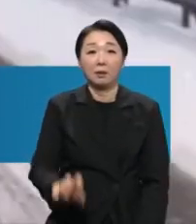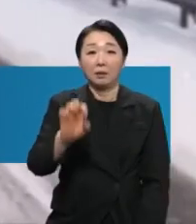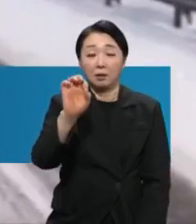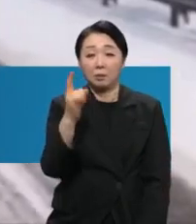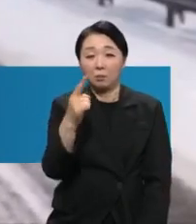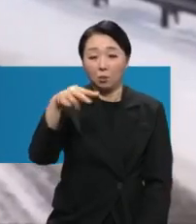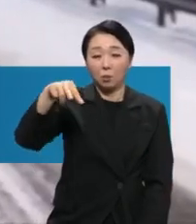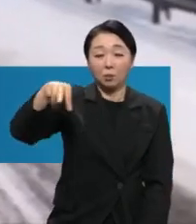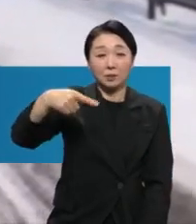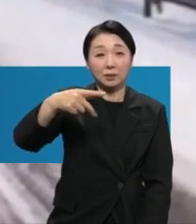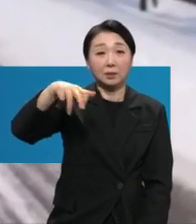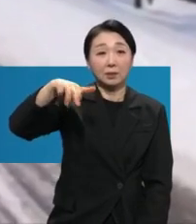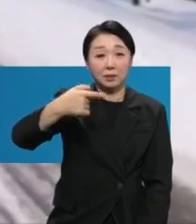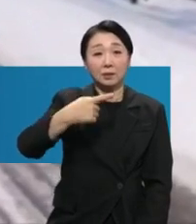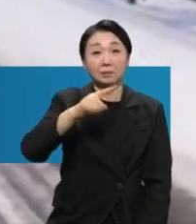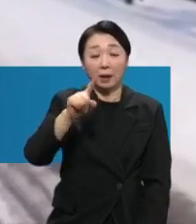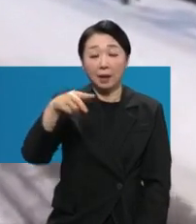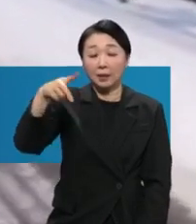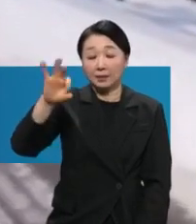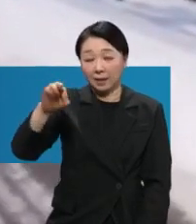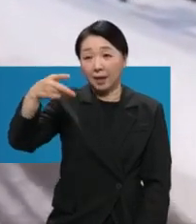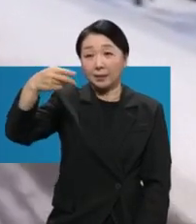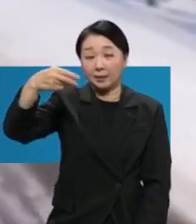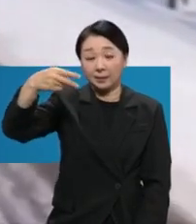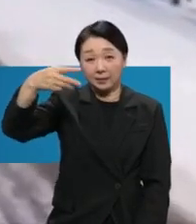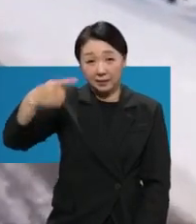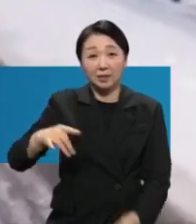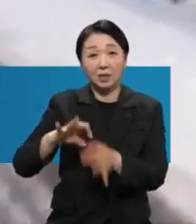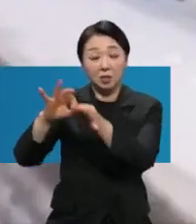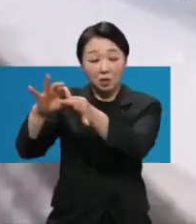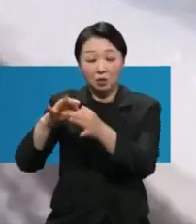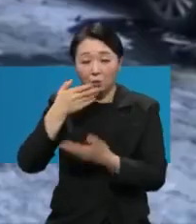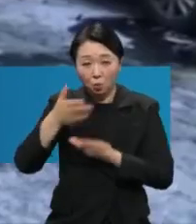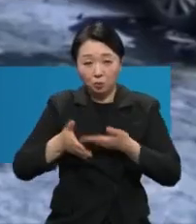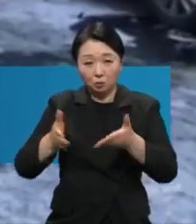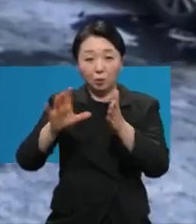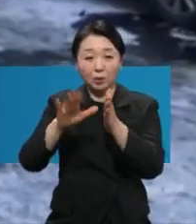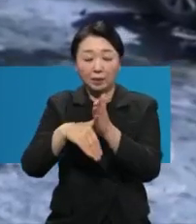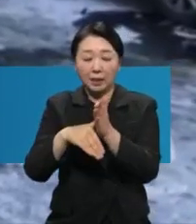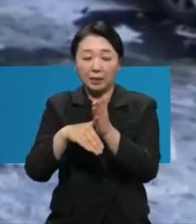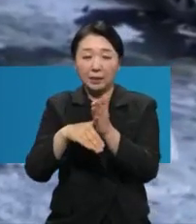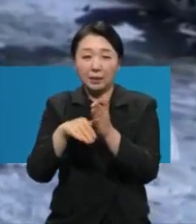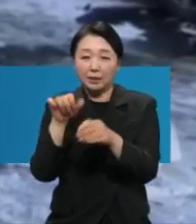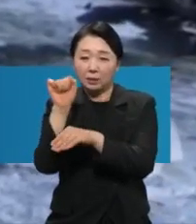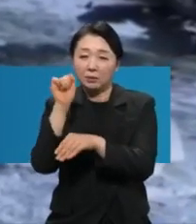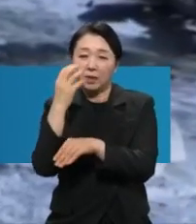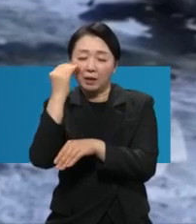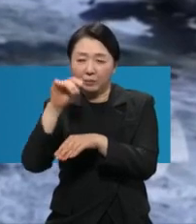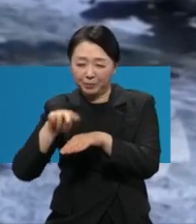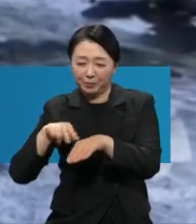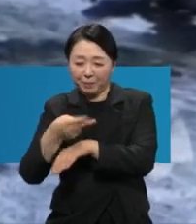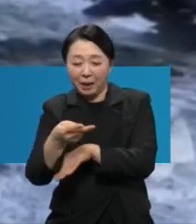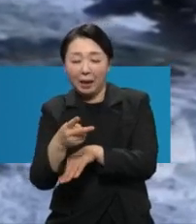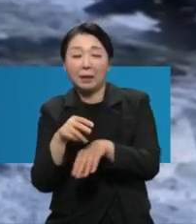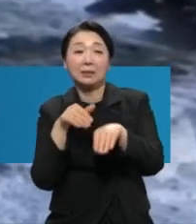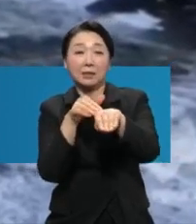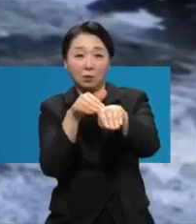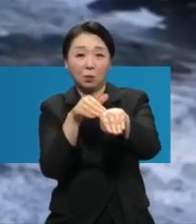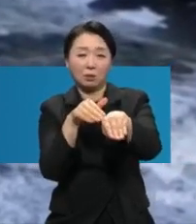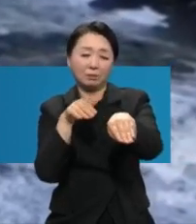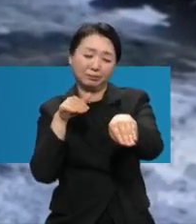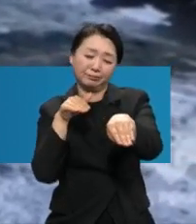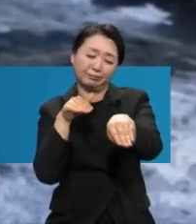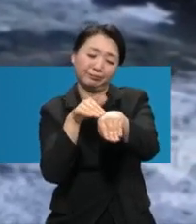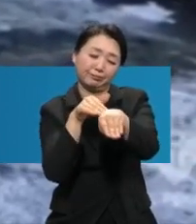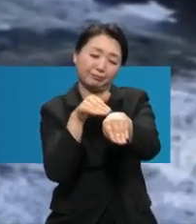상트페테르부르크를 잇는 고속도로에서 자동차 한대가 눈길에 미끄러져 사고를 냈고 뒤따르던 차들이 서지 못하면서